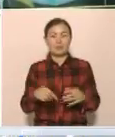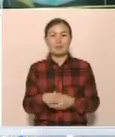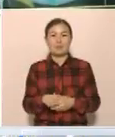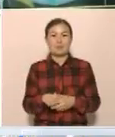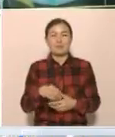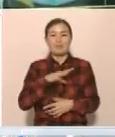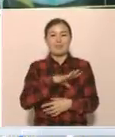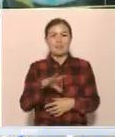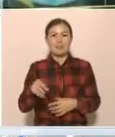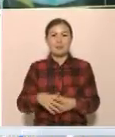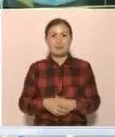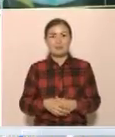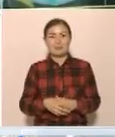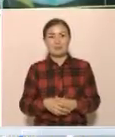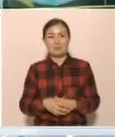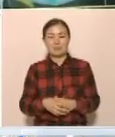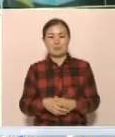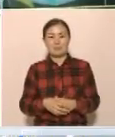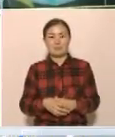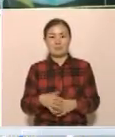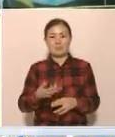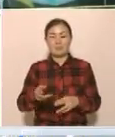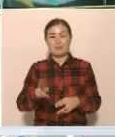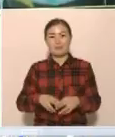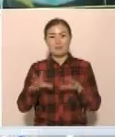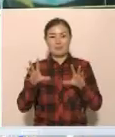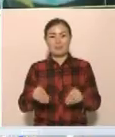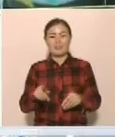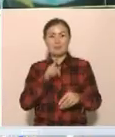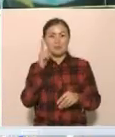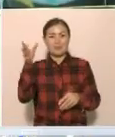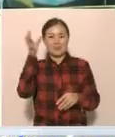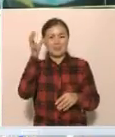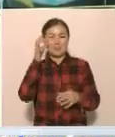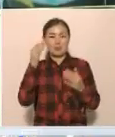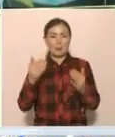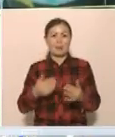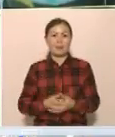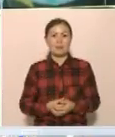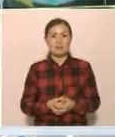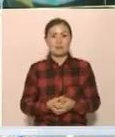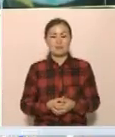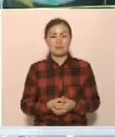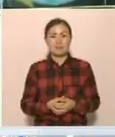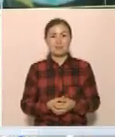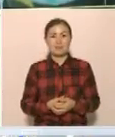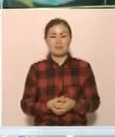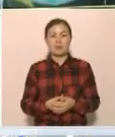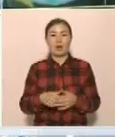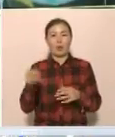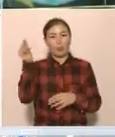отыр. Себебі біздің кішкентай бүлдіршіндеріміз, жас ғалымдарымыз сонау Балдаурен